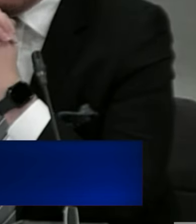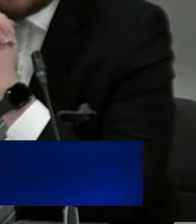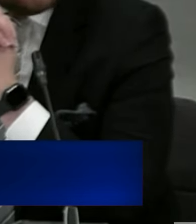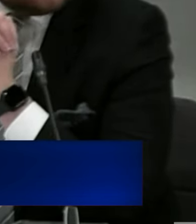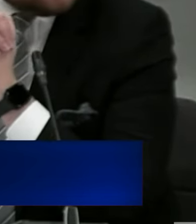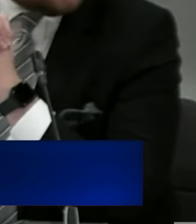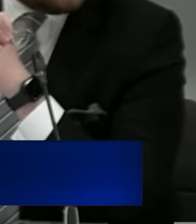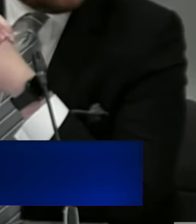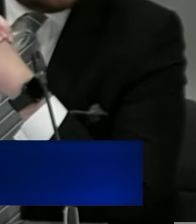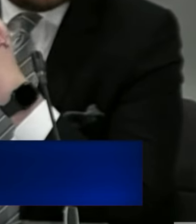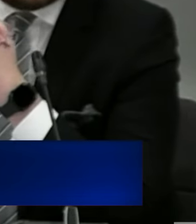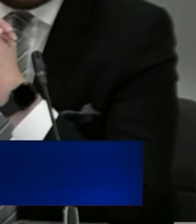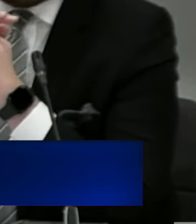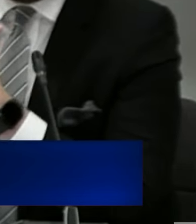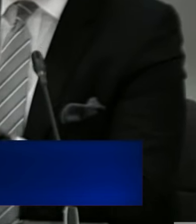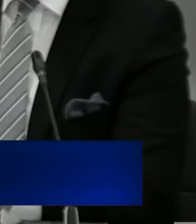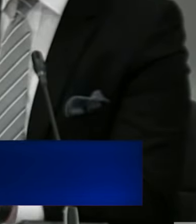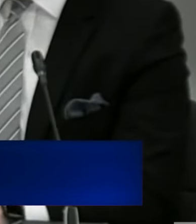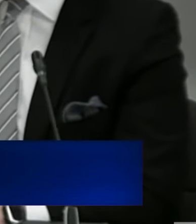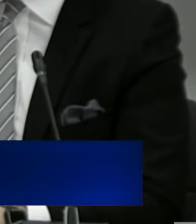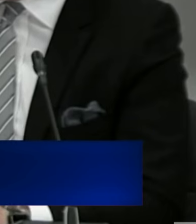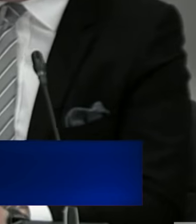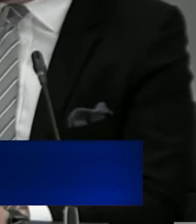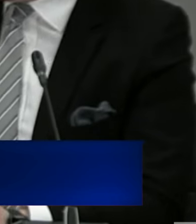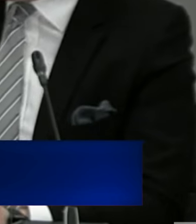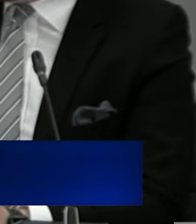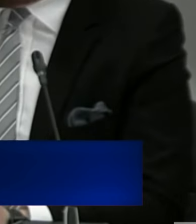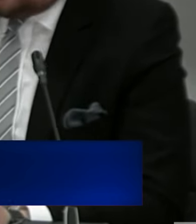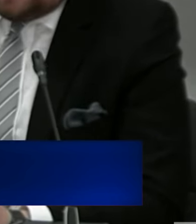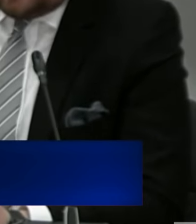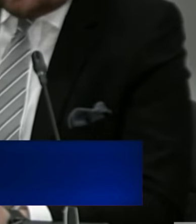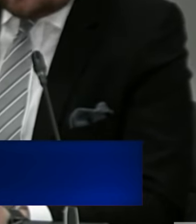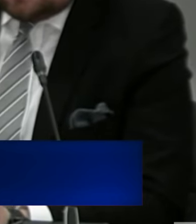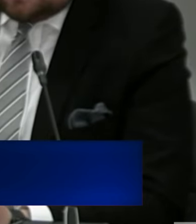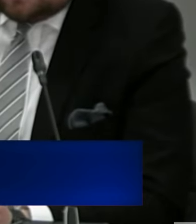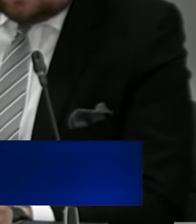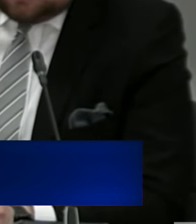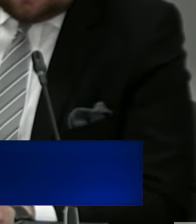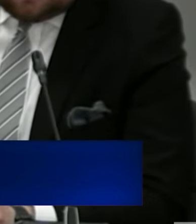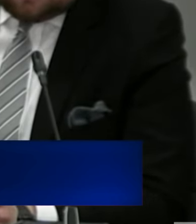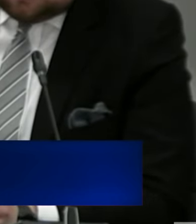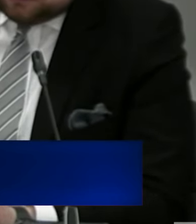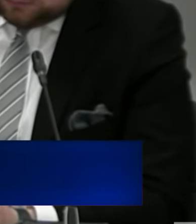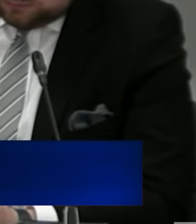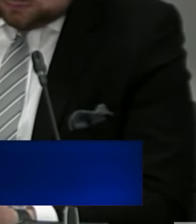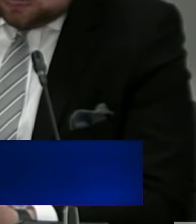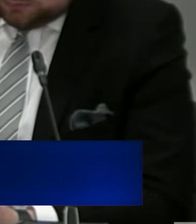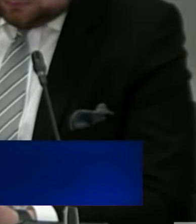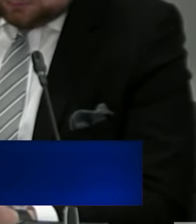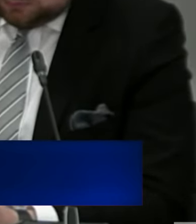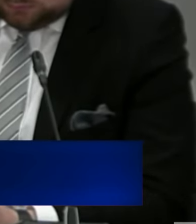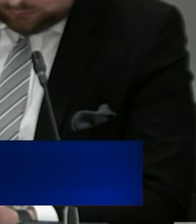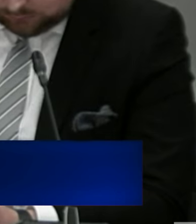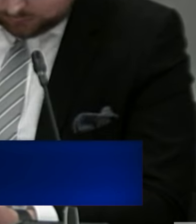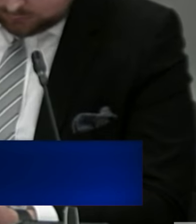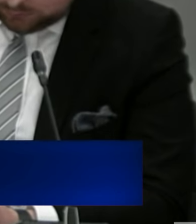ich telefonów, pozyskiwaniu danych dotyczących logowań telefonów, sporządzaniu analiz wszystkich osób, z jakimi kontaktowali